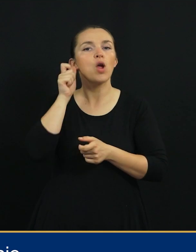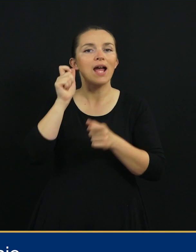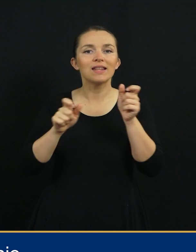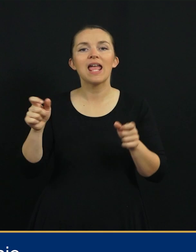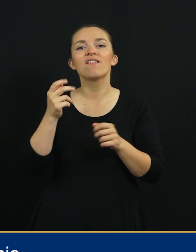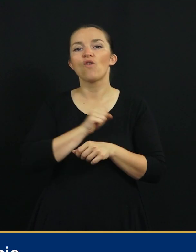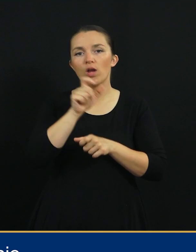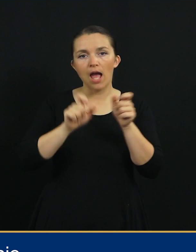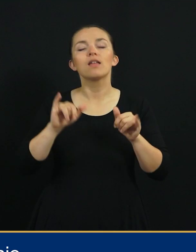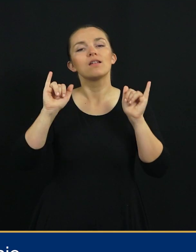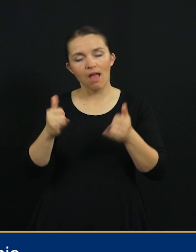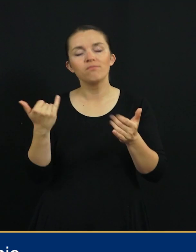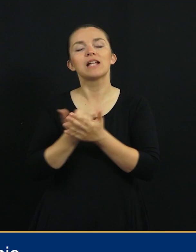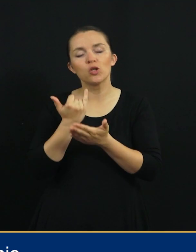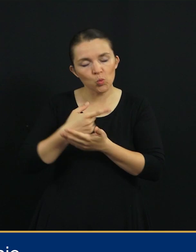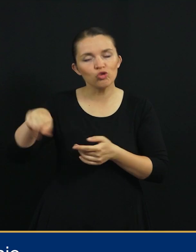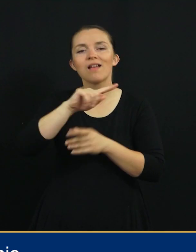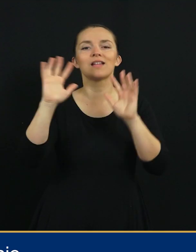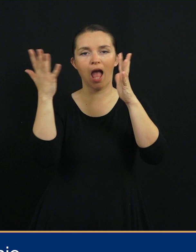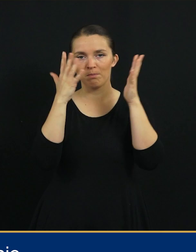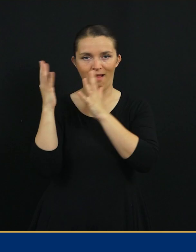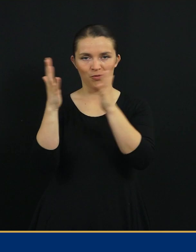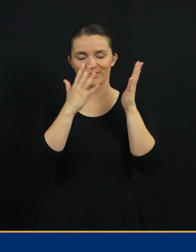in vojaki, in ja, zaslužite si aplavz.